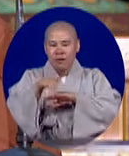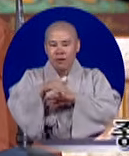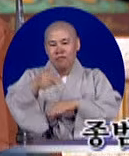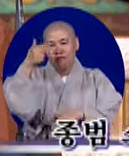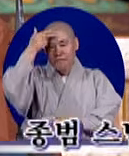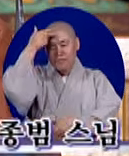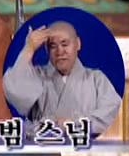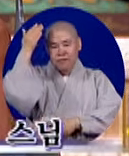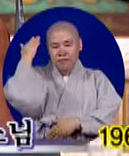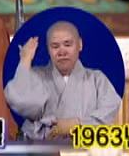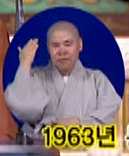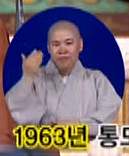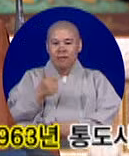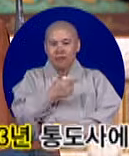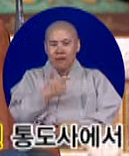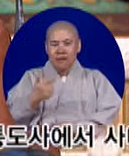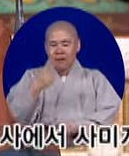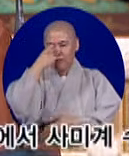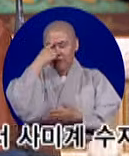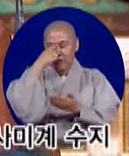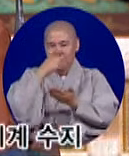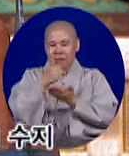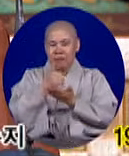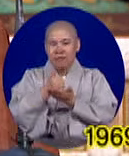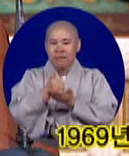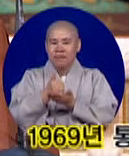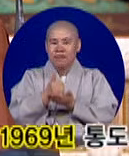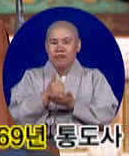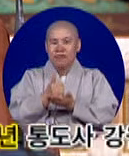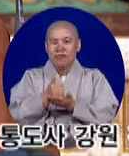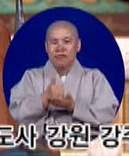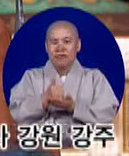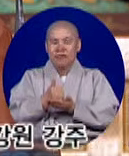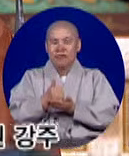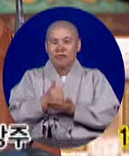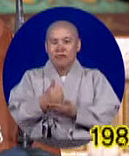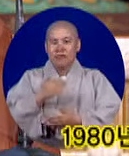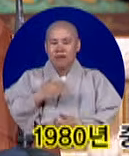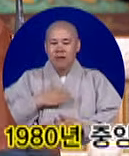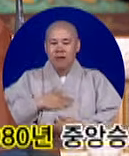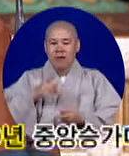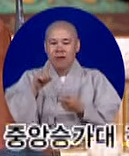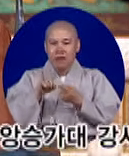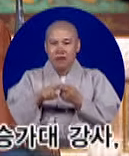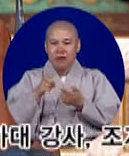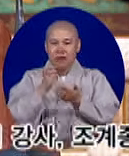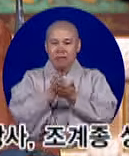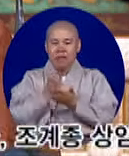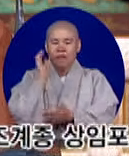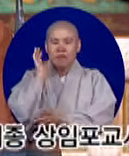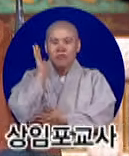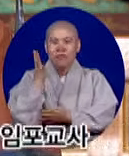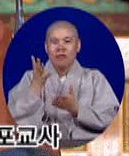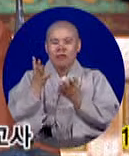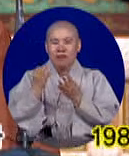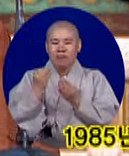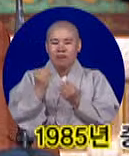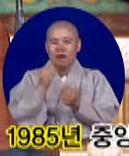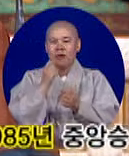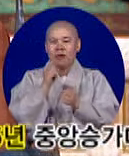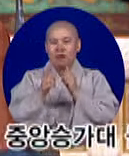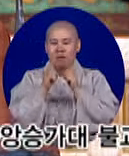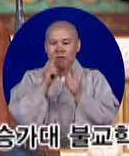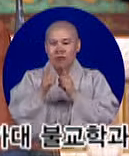옛날에 큰 스님들께서 이 나에 대한 법문을 많이 하셨습니다.